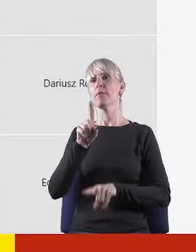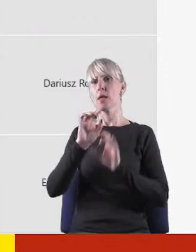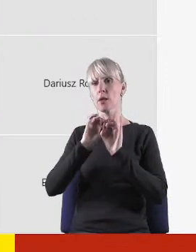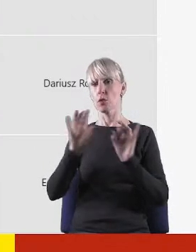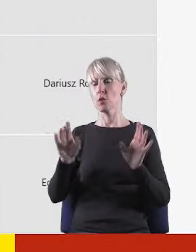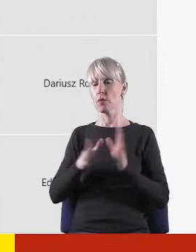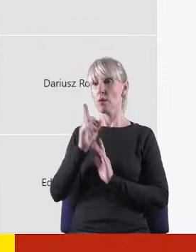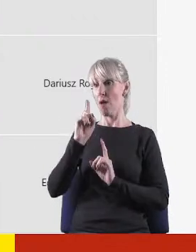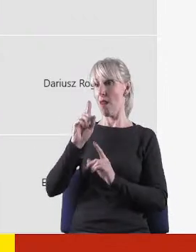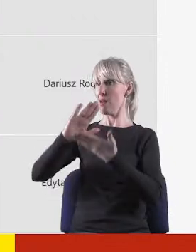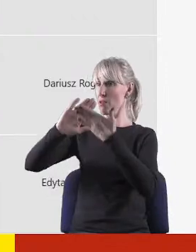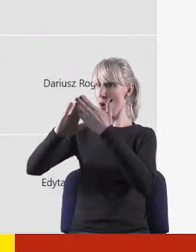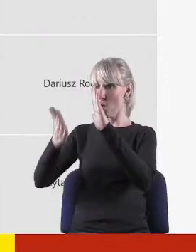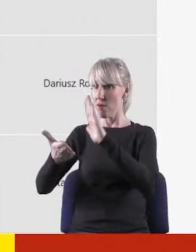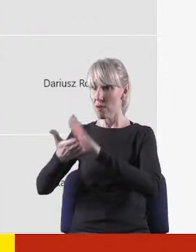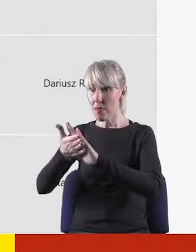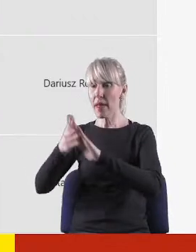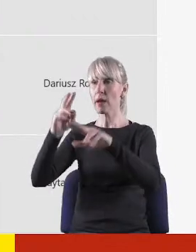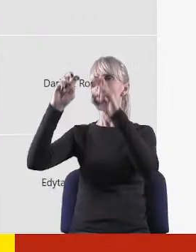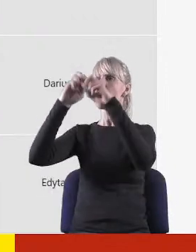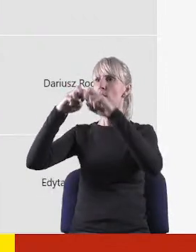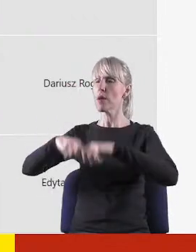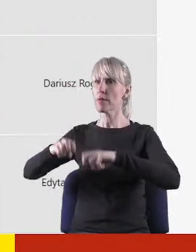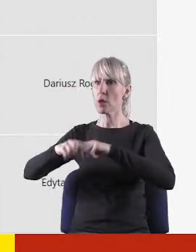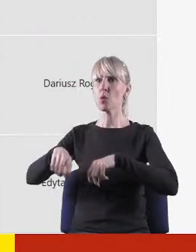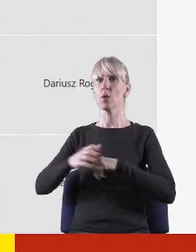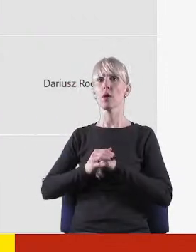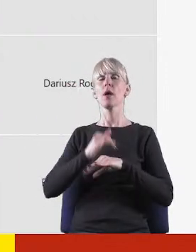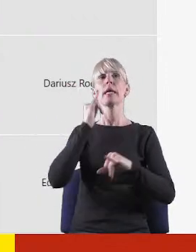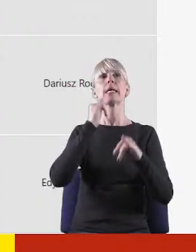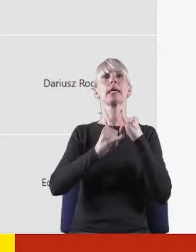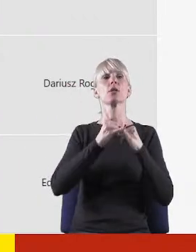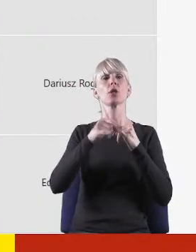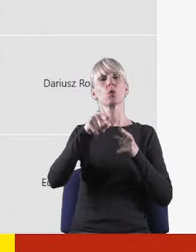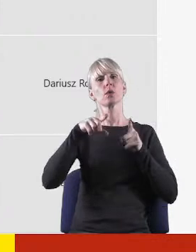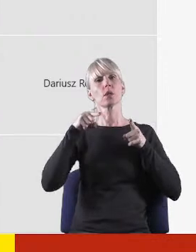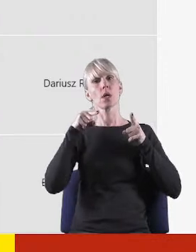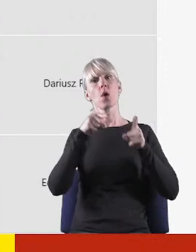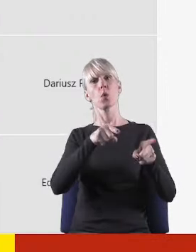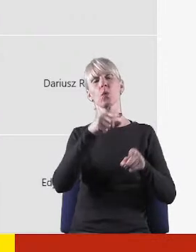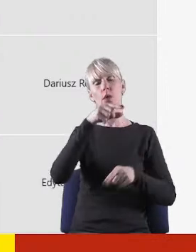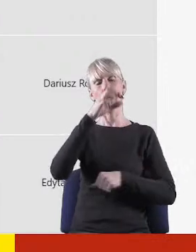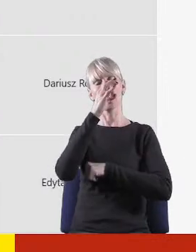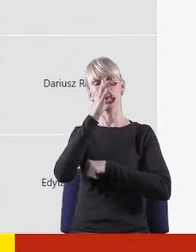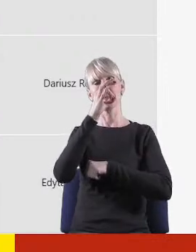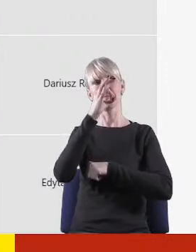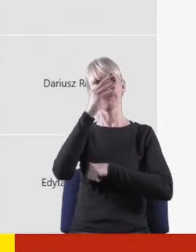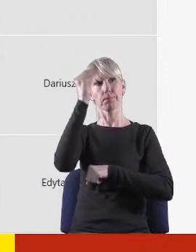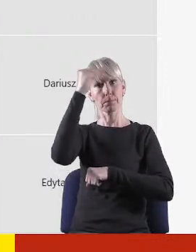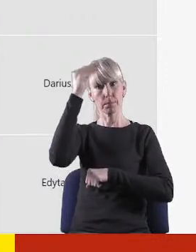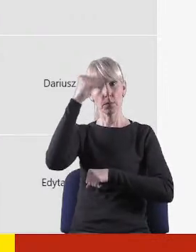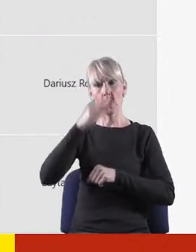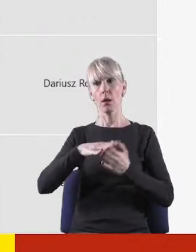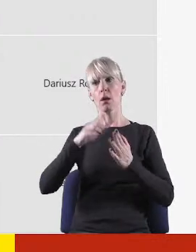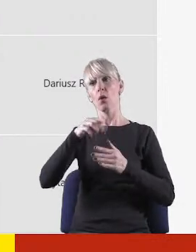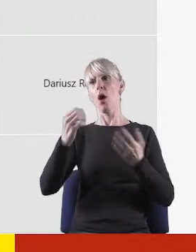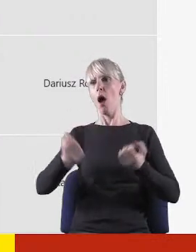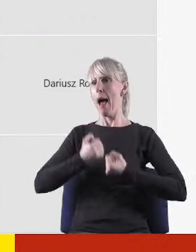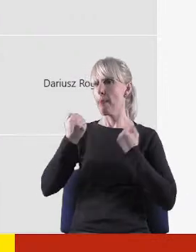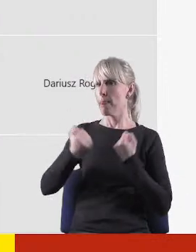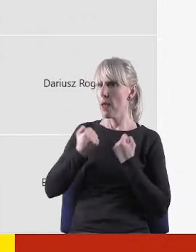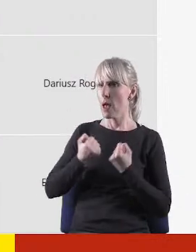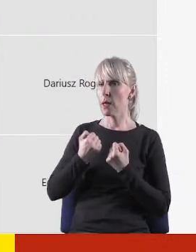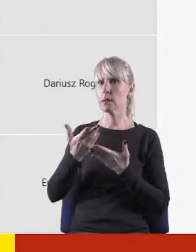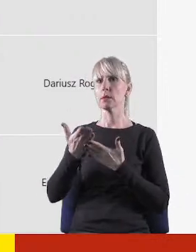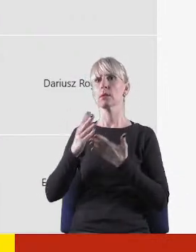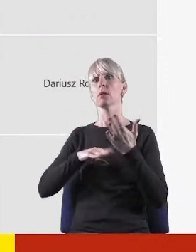rynek w większości weryfikuje. Jeśli są to kierunki, które są atrakcyjnymi na